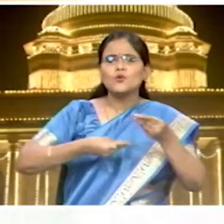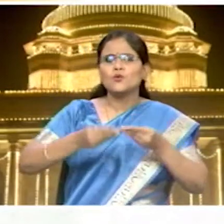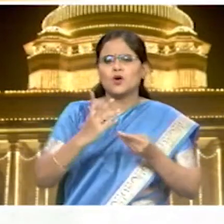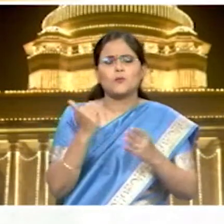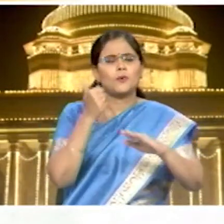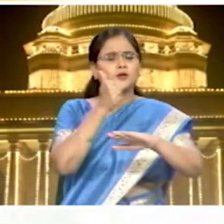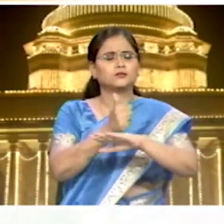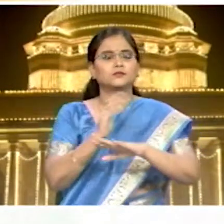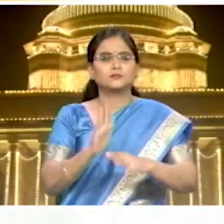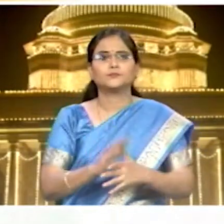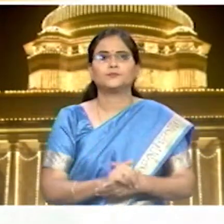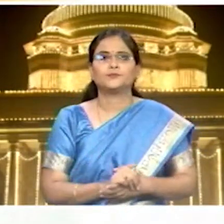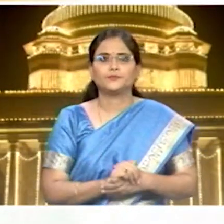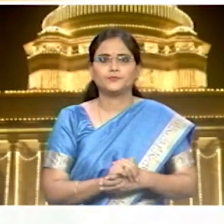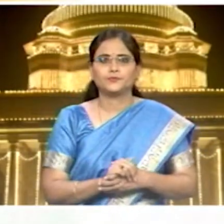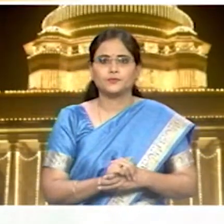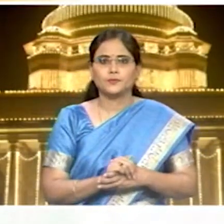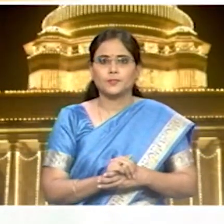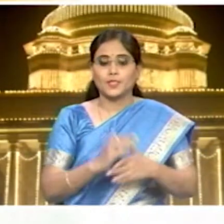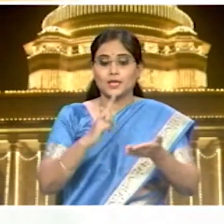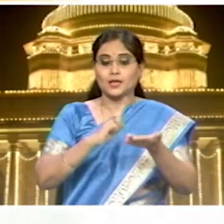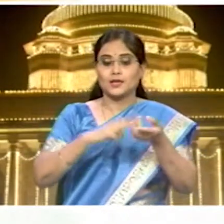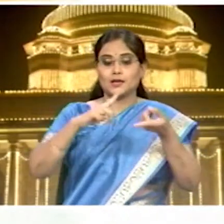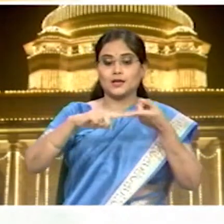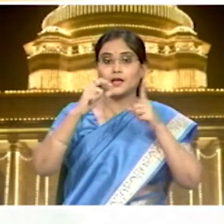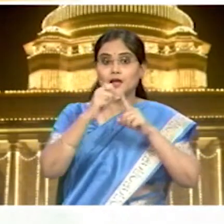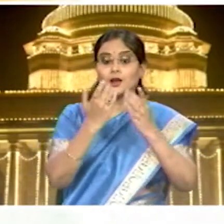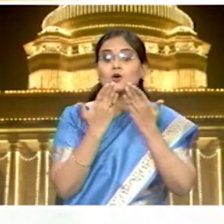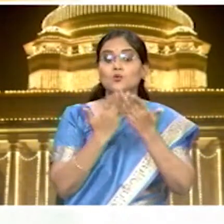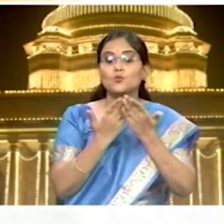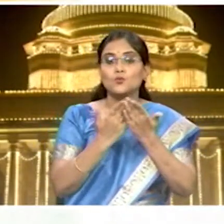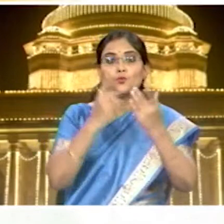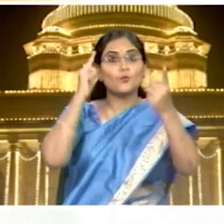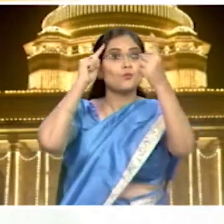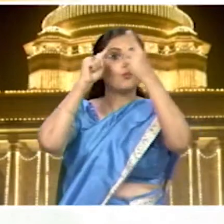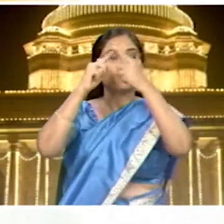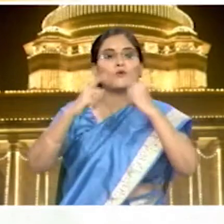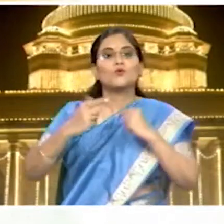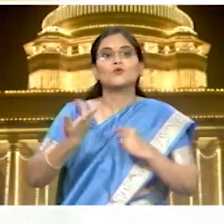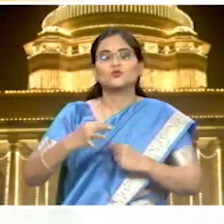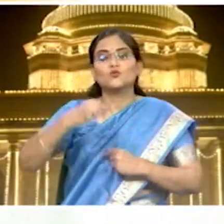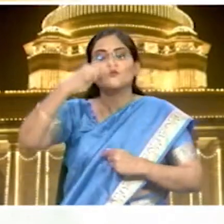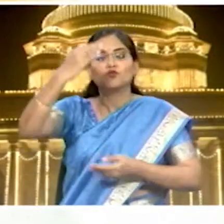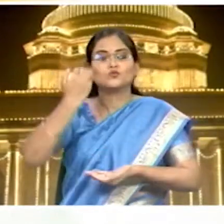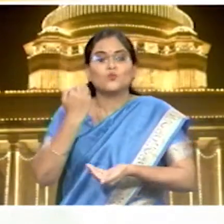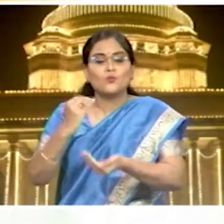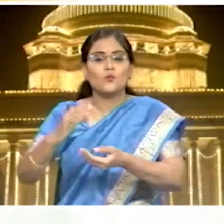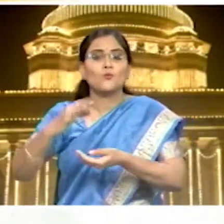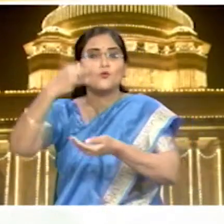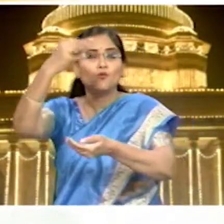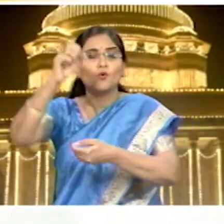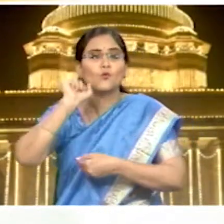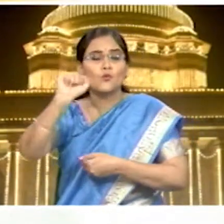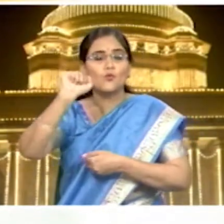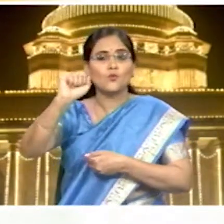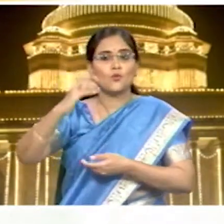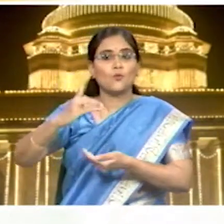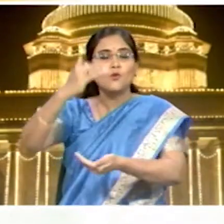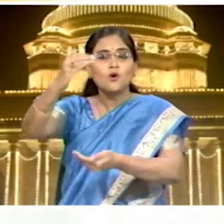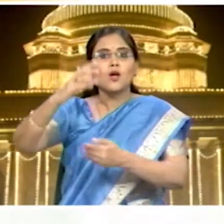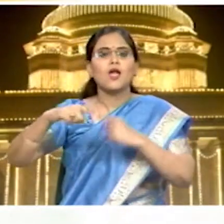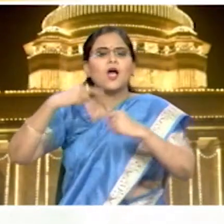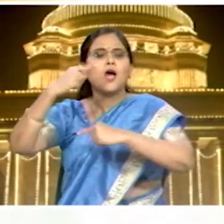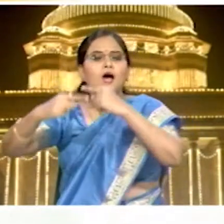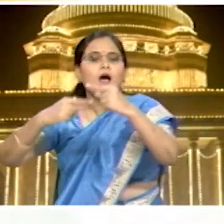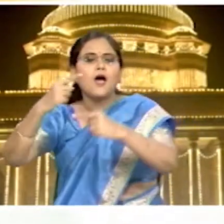की जा रही है। राष्ट्रीय शिक्षा नीति का उद्देश्य भावी पीढ़ी को औद्योगिक क्रांति के अगले चरणों के लिए तैयार